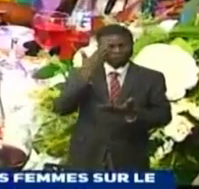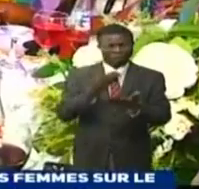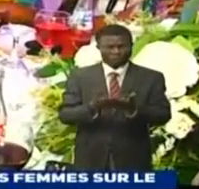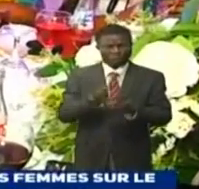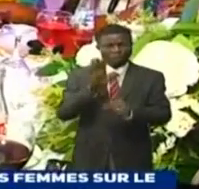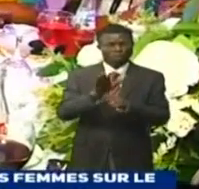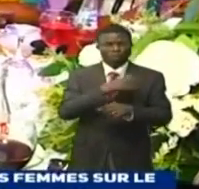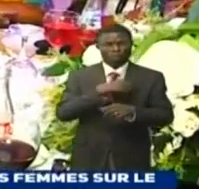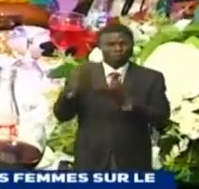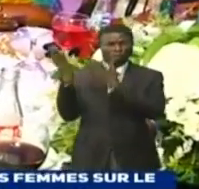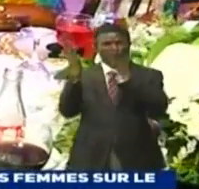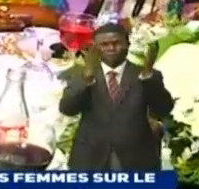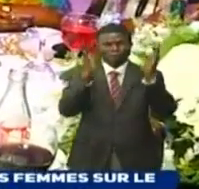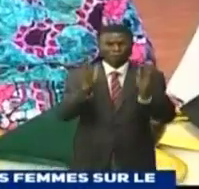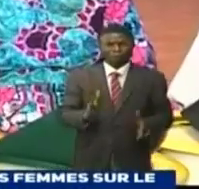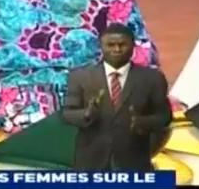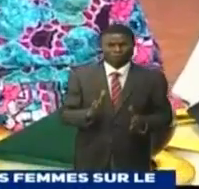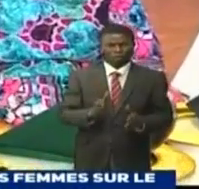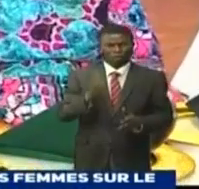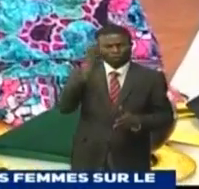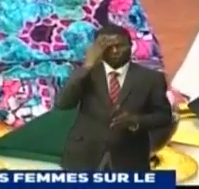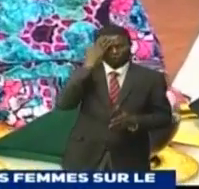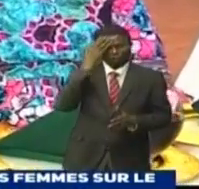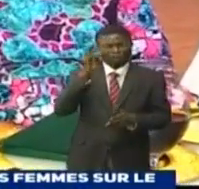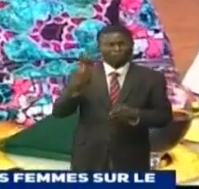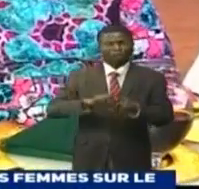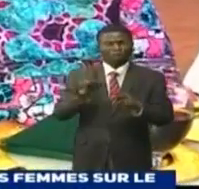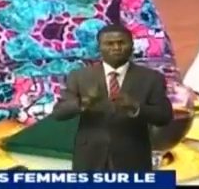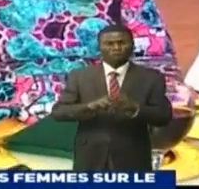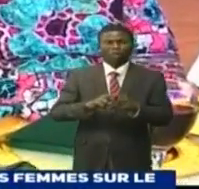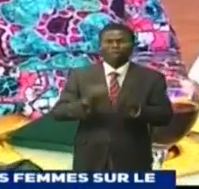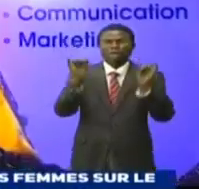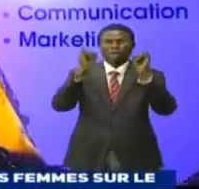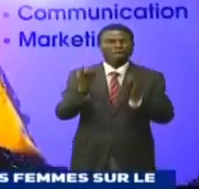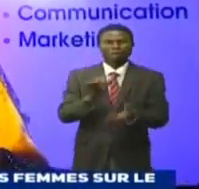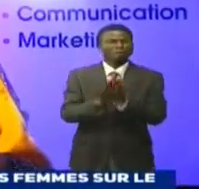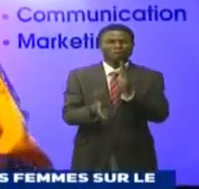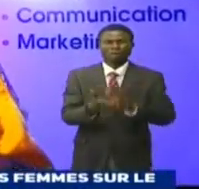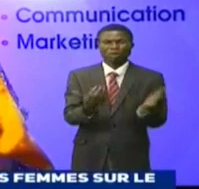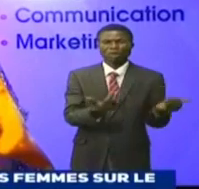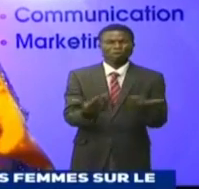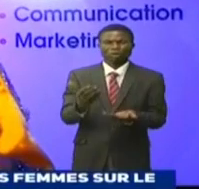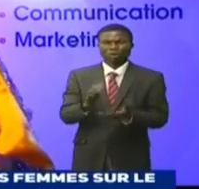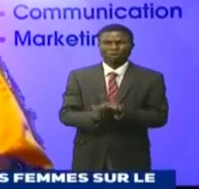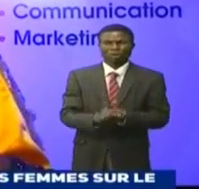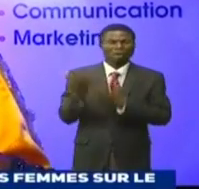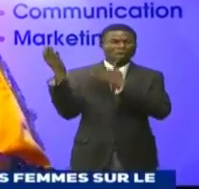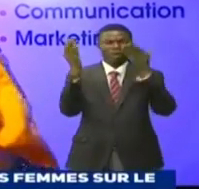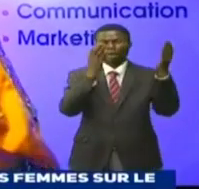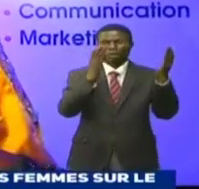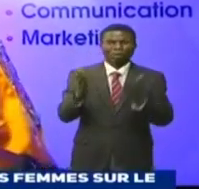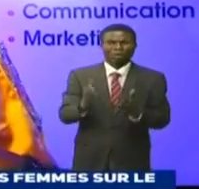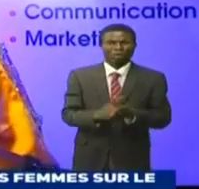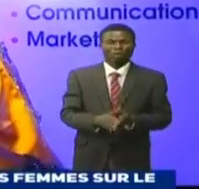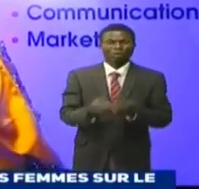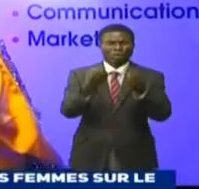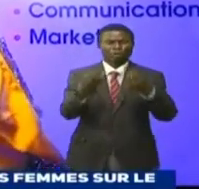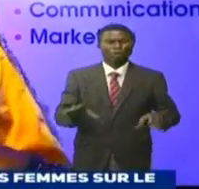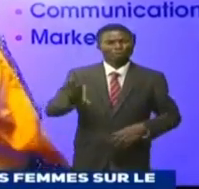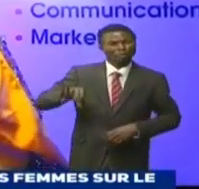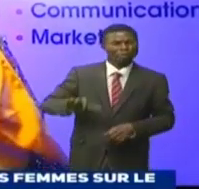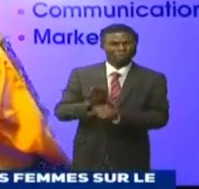il y a beaucoup de femmes commerçantes tellement qui ne savent pas comment utiliser le téléphone même internet je peux dormir business ils ont ils ont perdu beaucoup